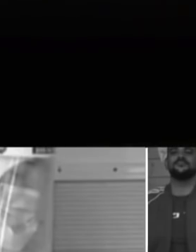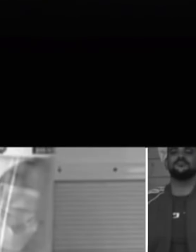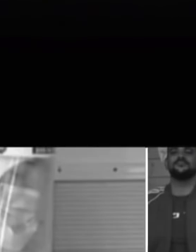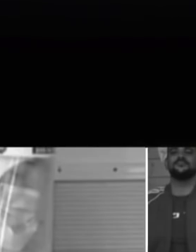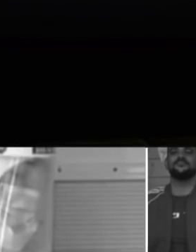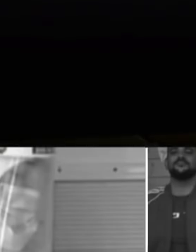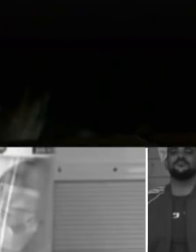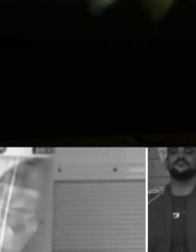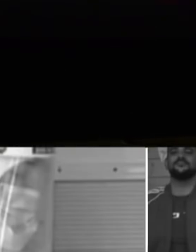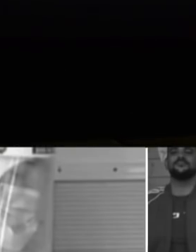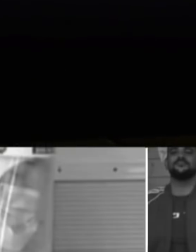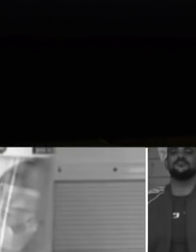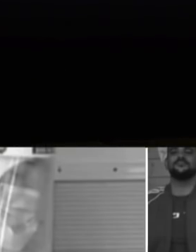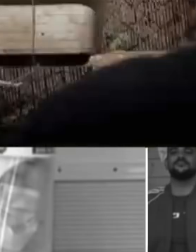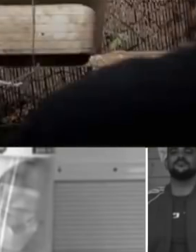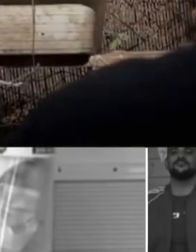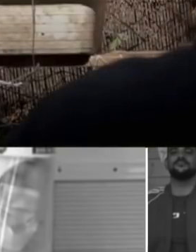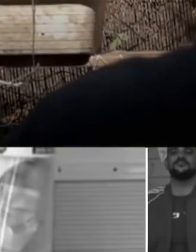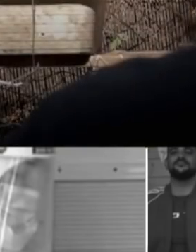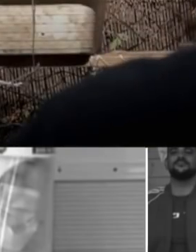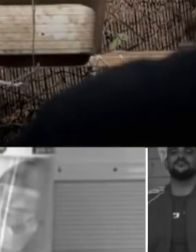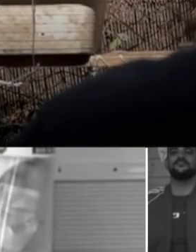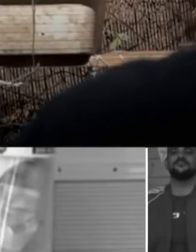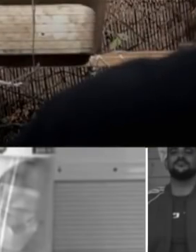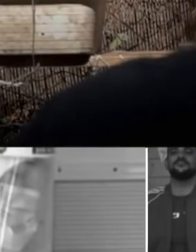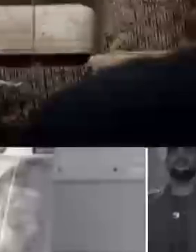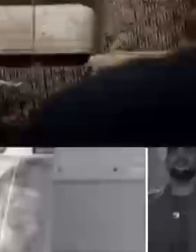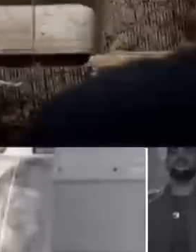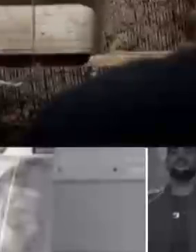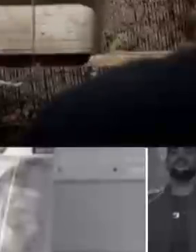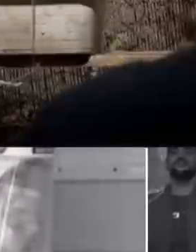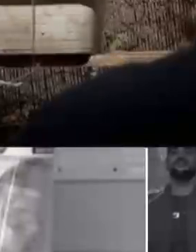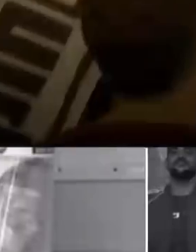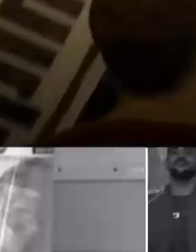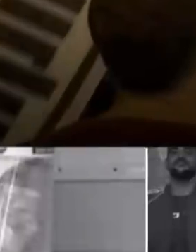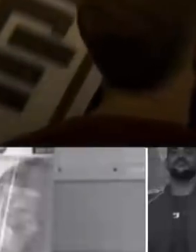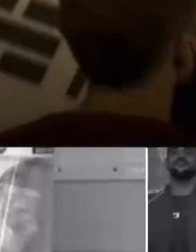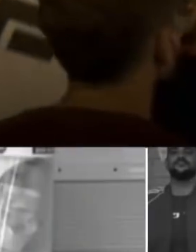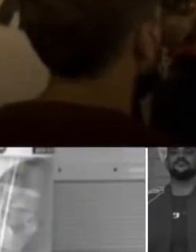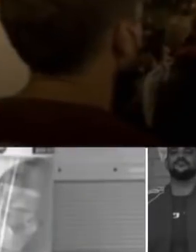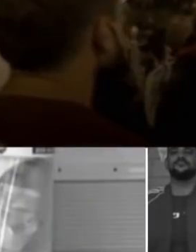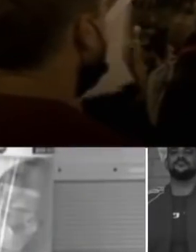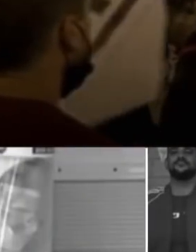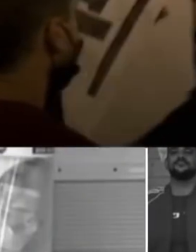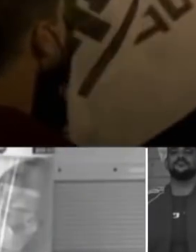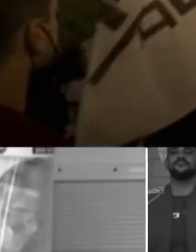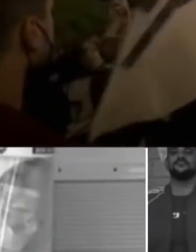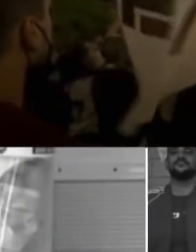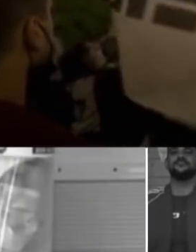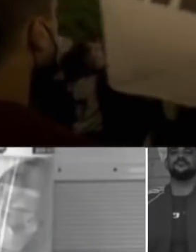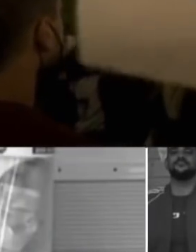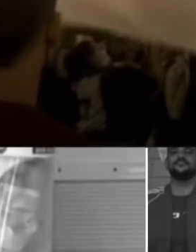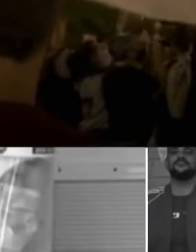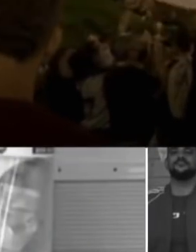ההתפשטות בהפגנה. לפעמים אולי צריך להוריד חולצה כדי שישמעו גם מה יש לך להגיד. מהמאה ה-18